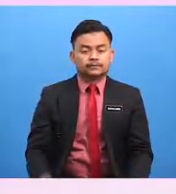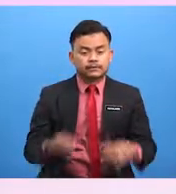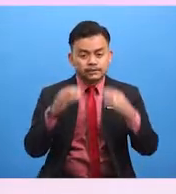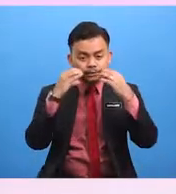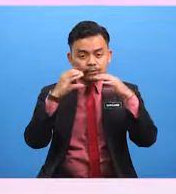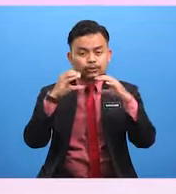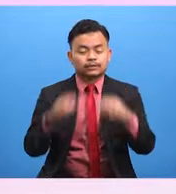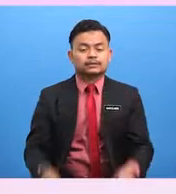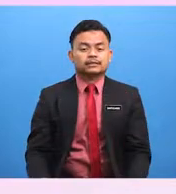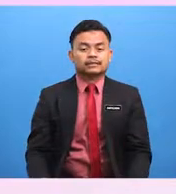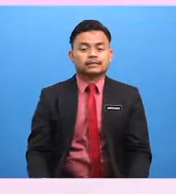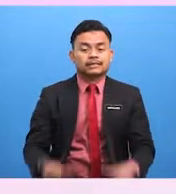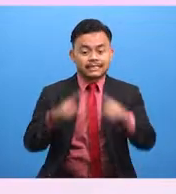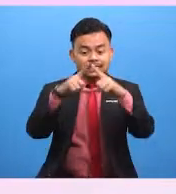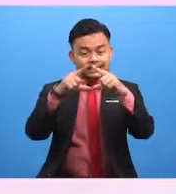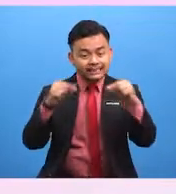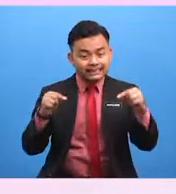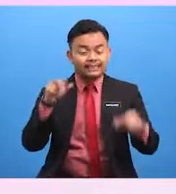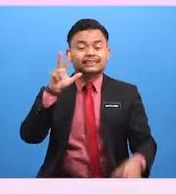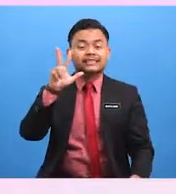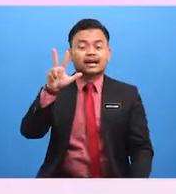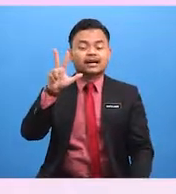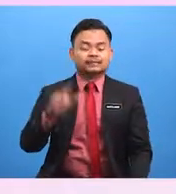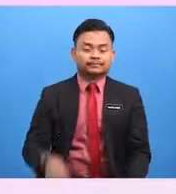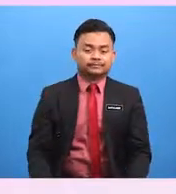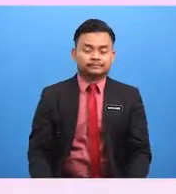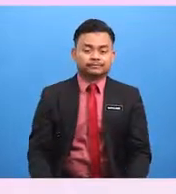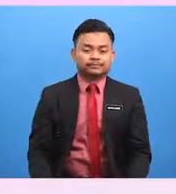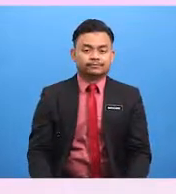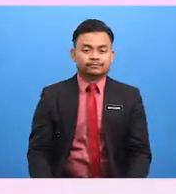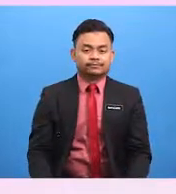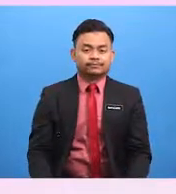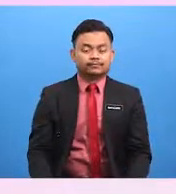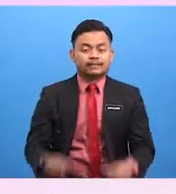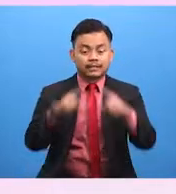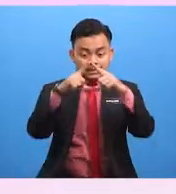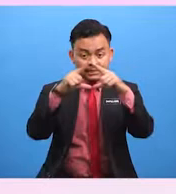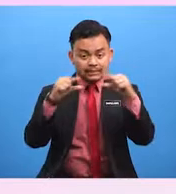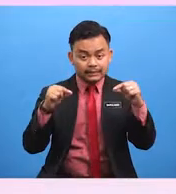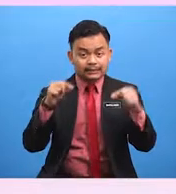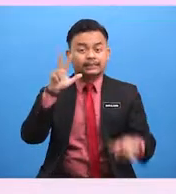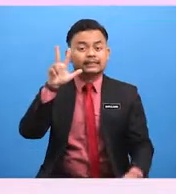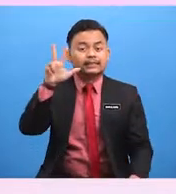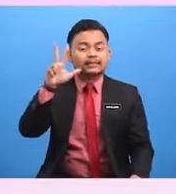lagi. Segi tiga. Sekali lagi. Segi